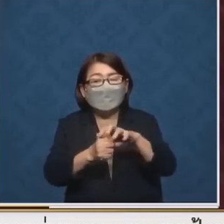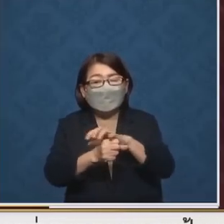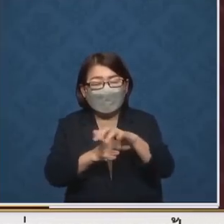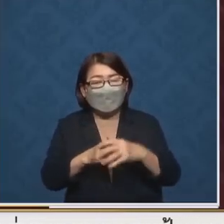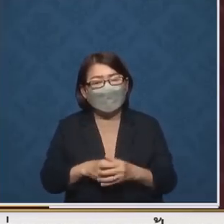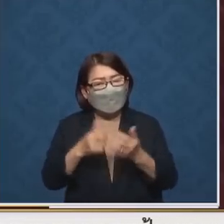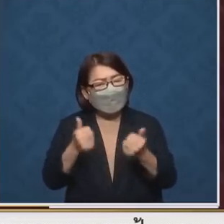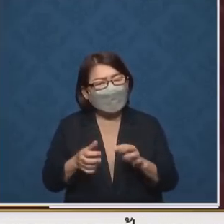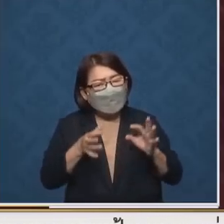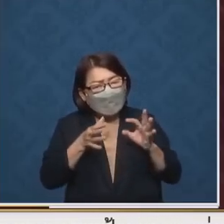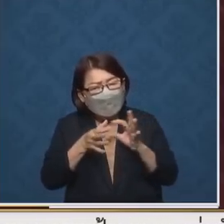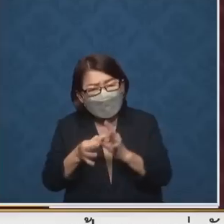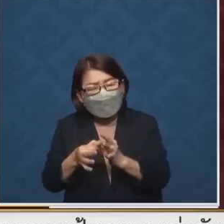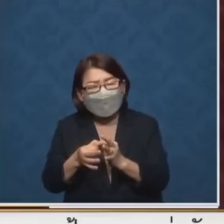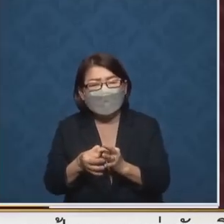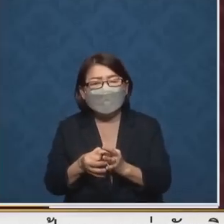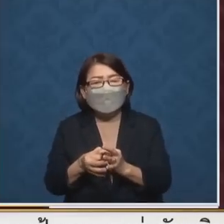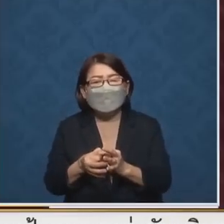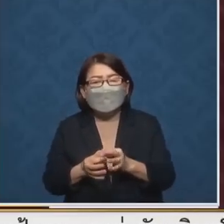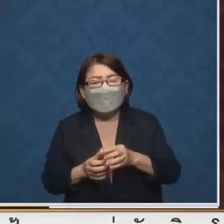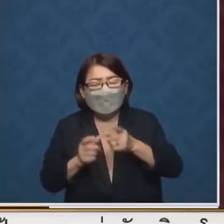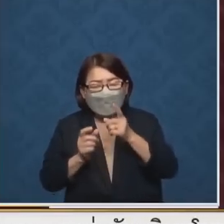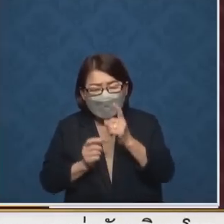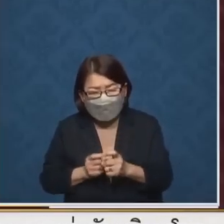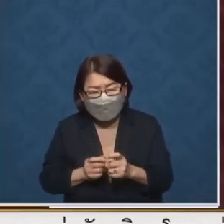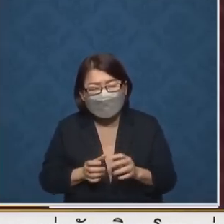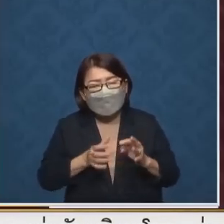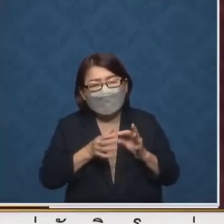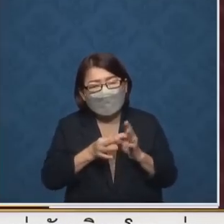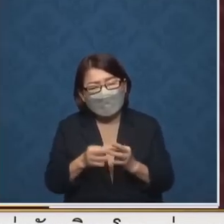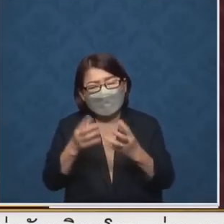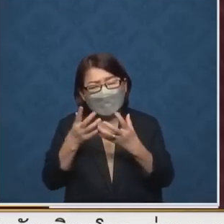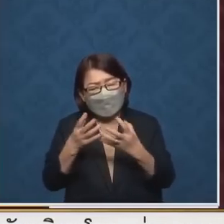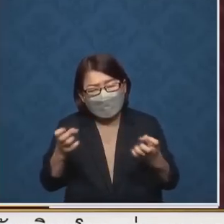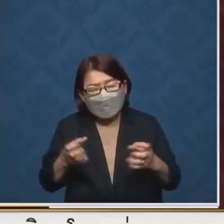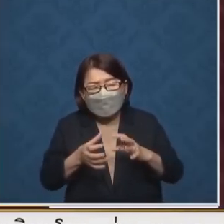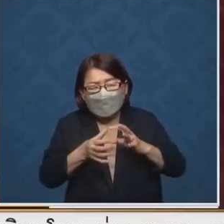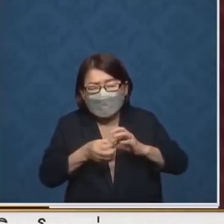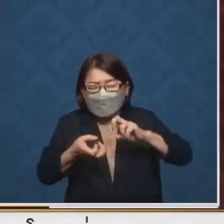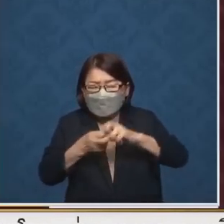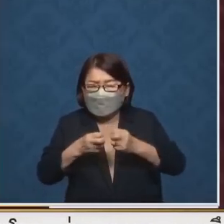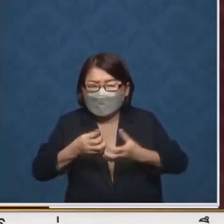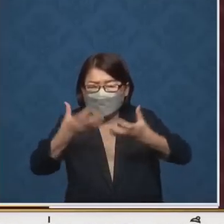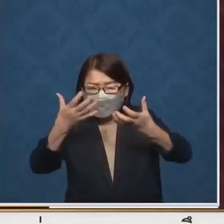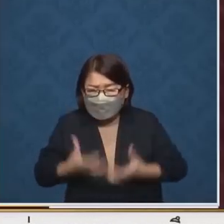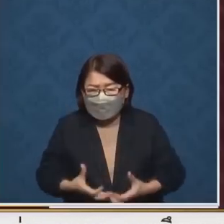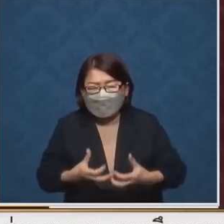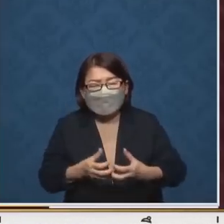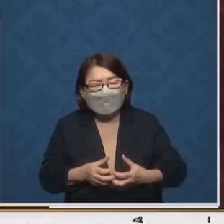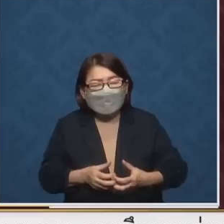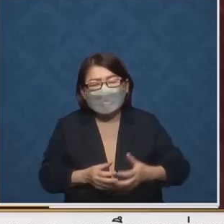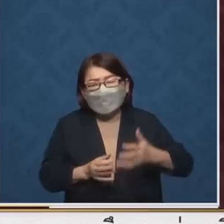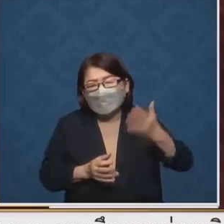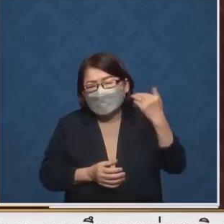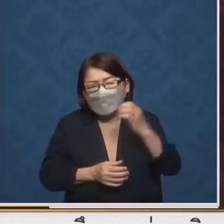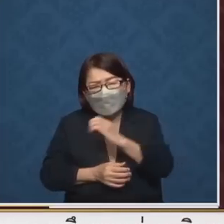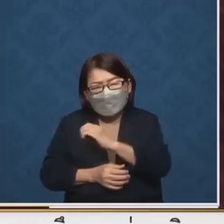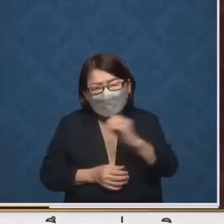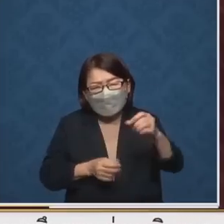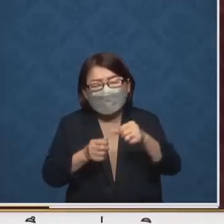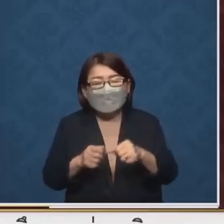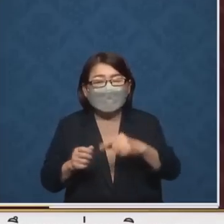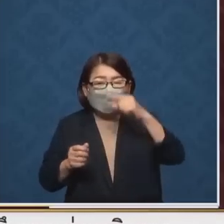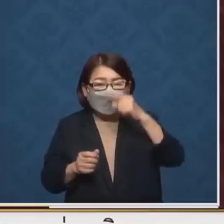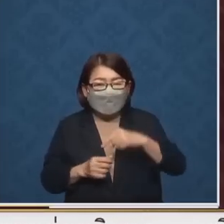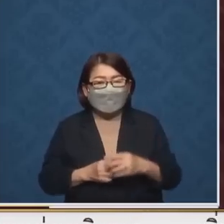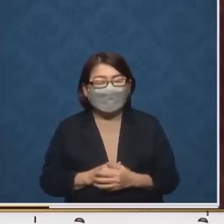ตาย เป็นความเสียหาย เป็นหายนะครั้งใหญ่ที่สุดของประเทศไทยเทาที่เคยมีมาเรากดก